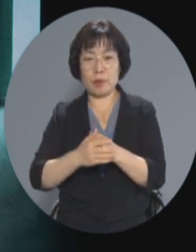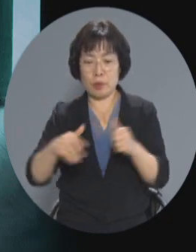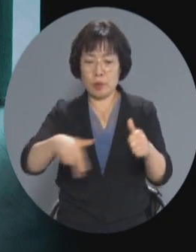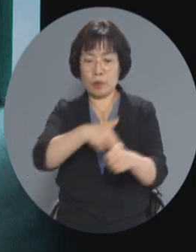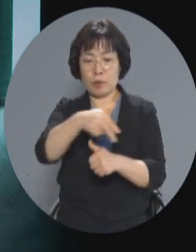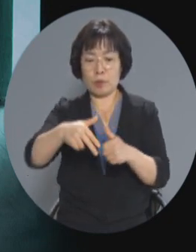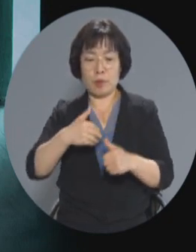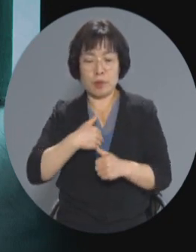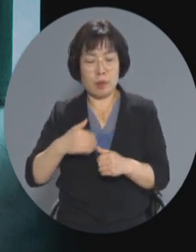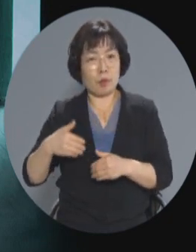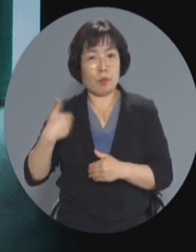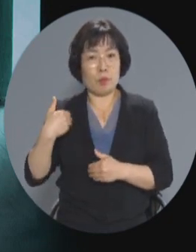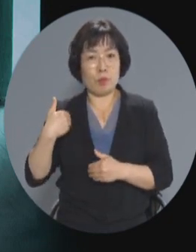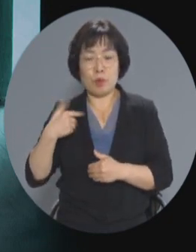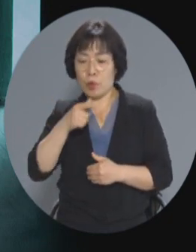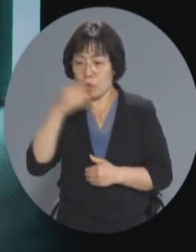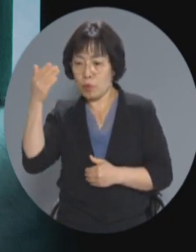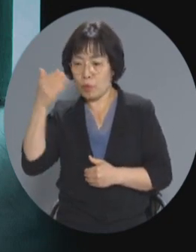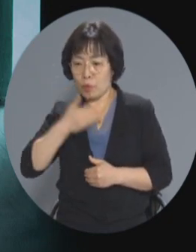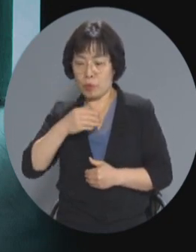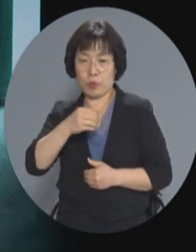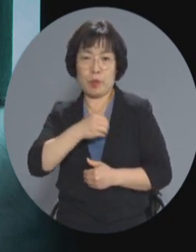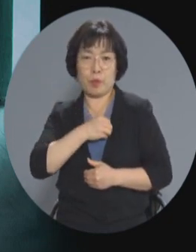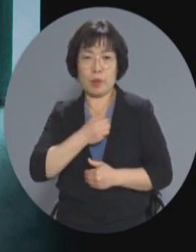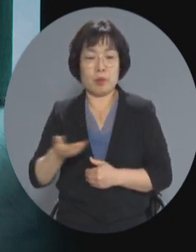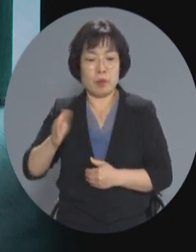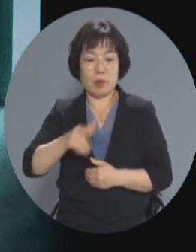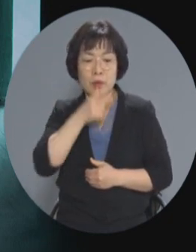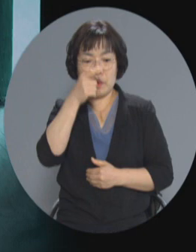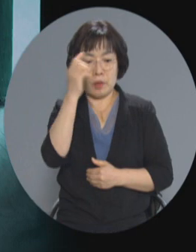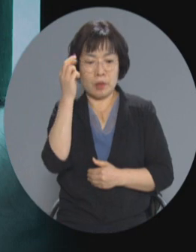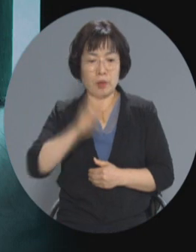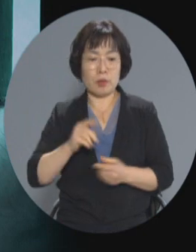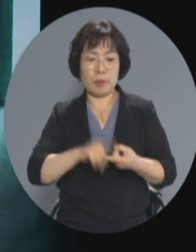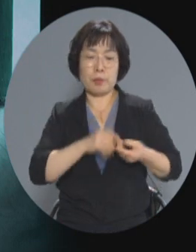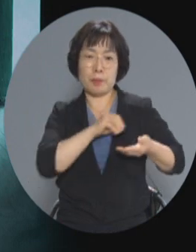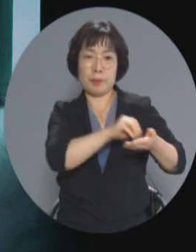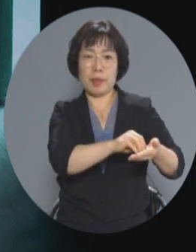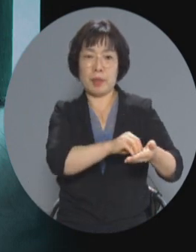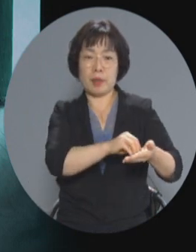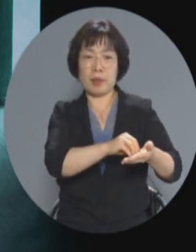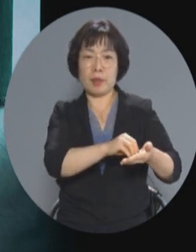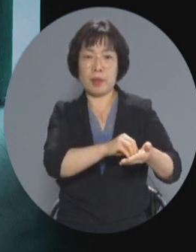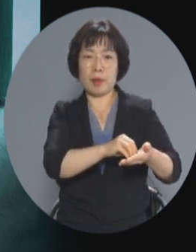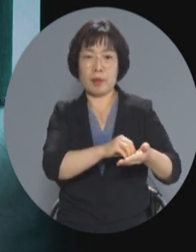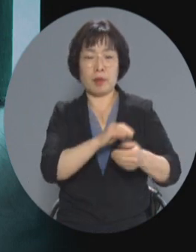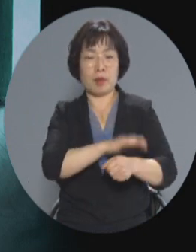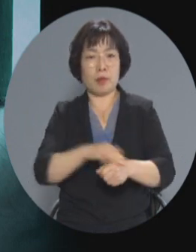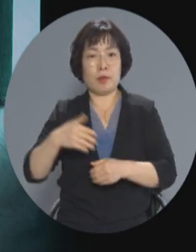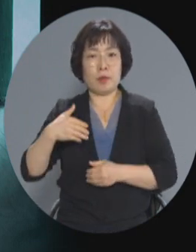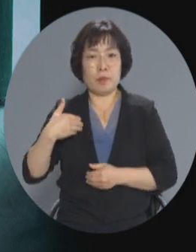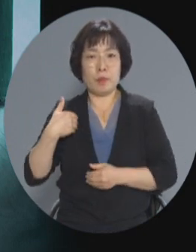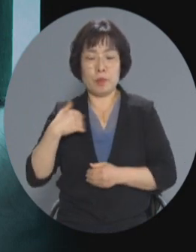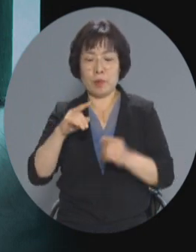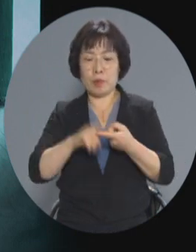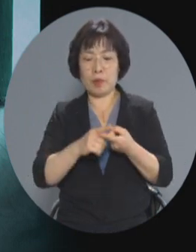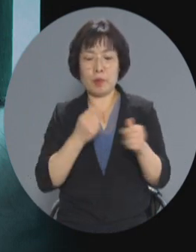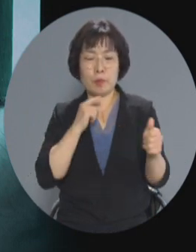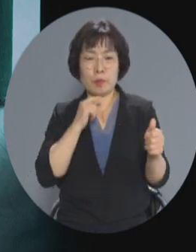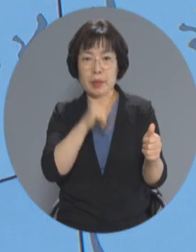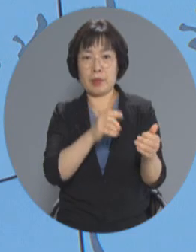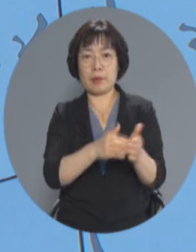주변에는 자신도 모르는 사이에 여수 은파교회가 아니라 여천 은파교회 회원으로 등록이 됐다는 사람도 있다고